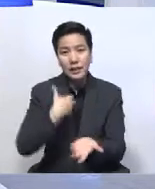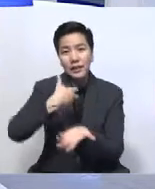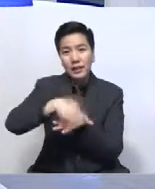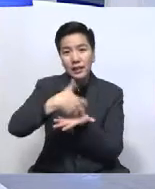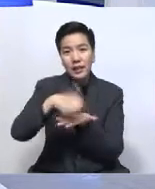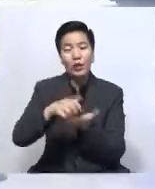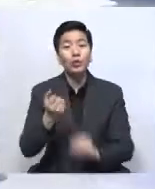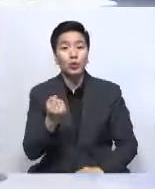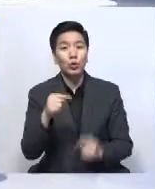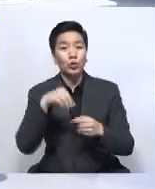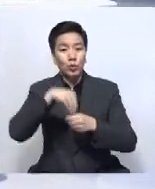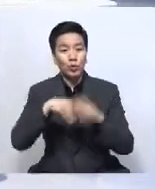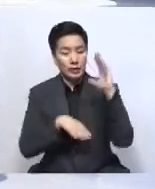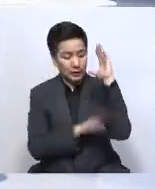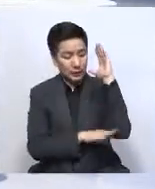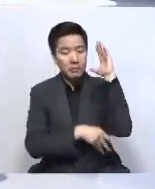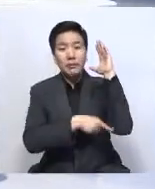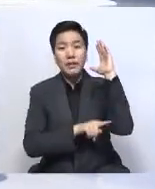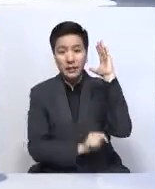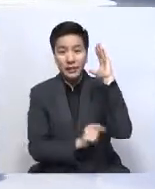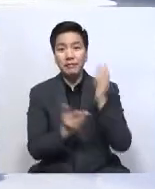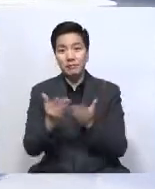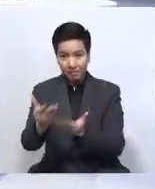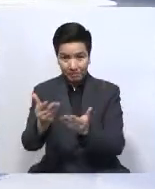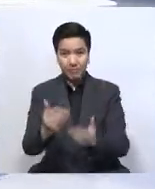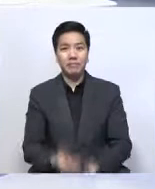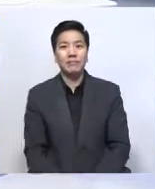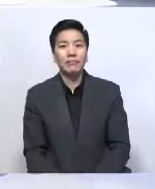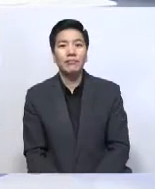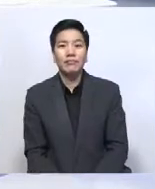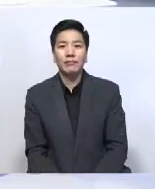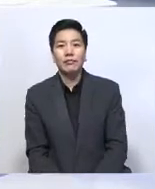ภานาคสิงห์รายงานสดจากสนามกีฬากลางจังหวัดปัตตานีค่ะ เชิญค่ะ